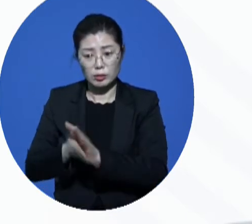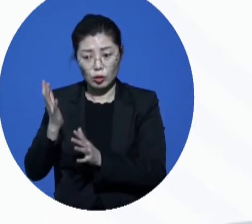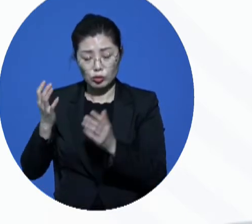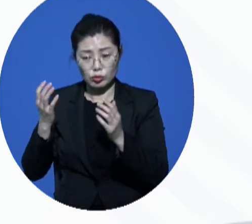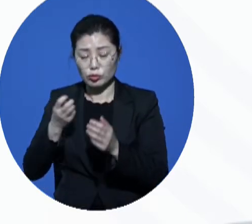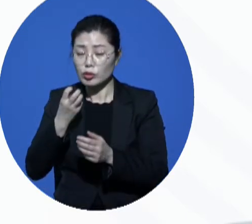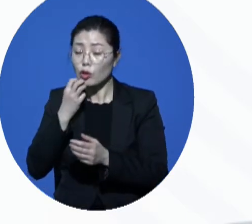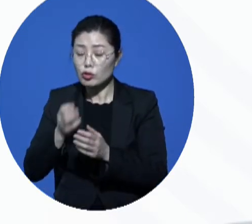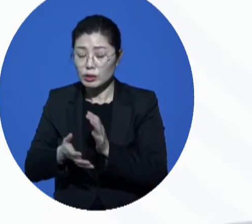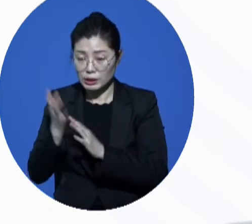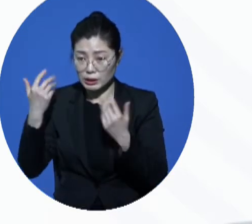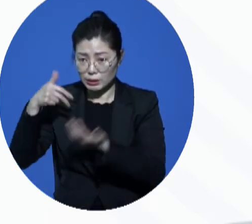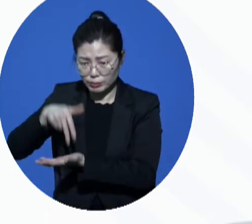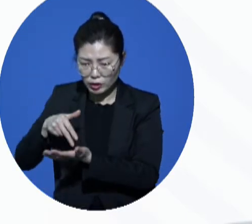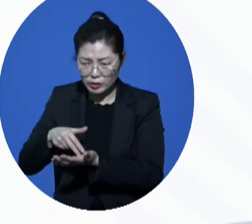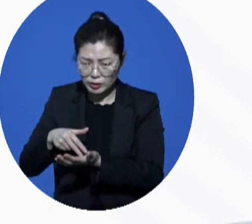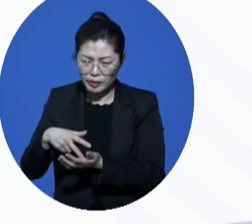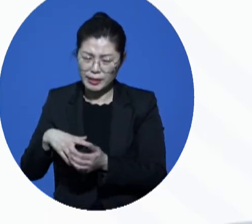감사를 제대로 진행하지